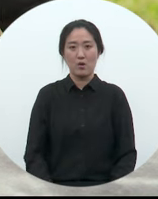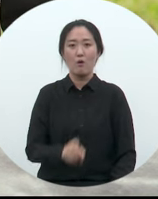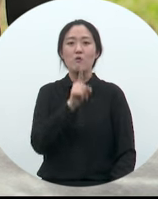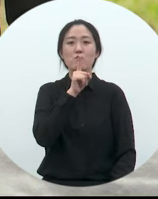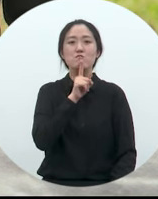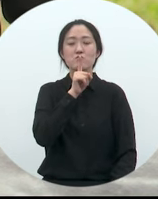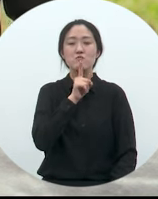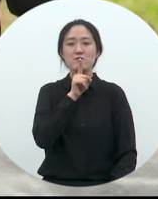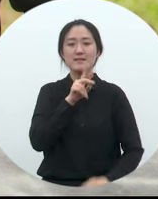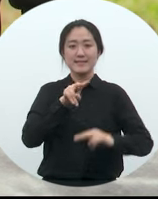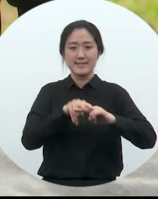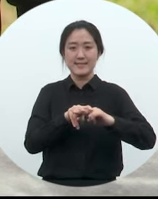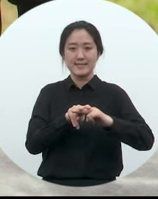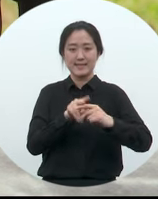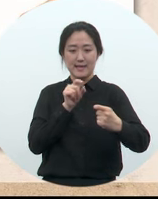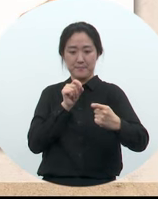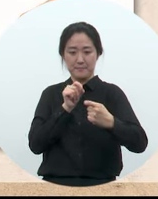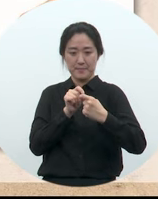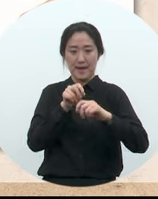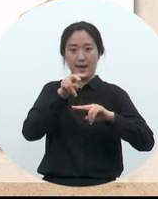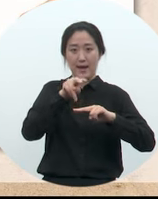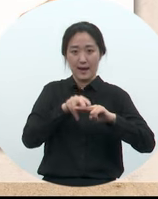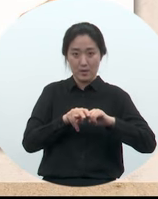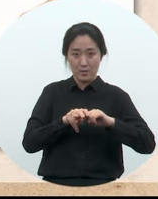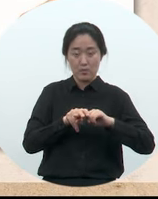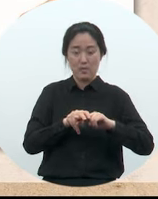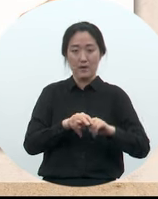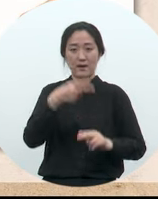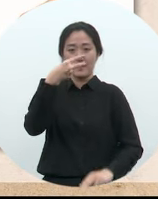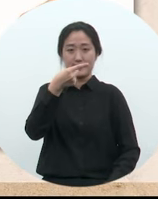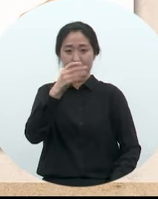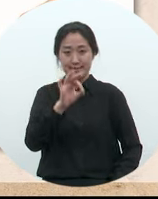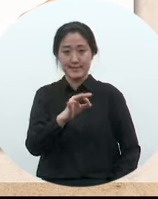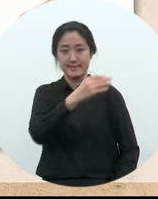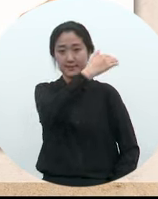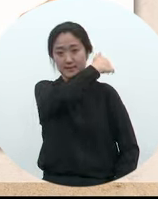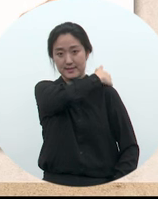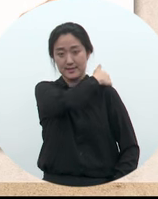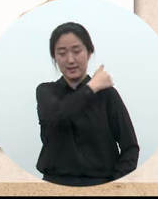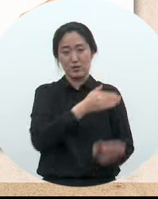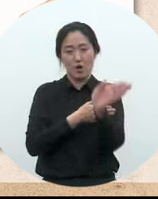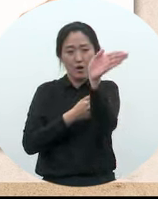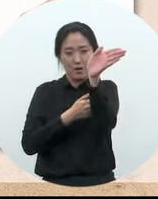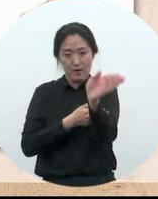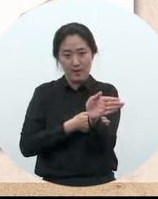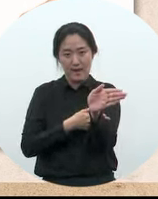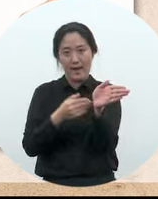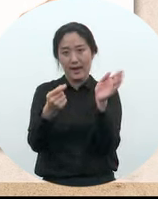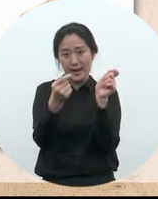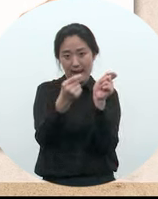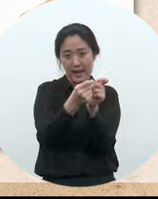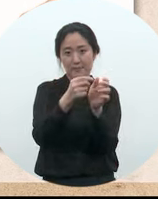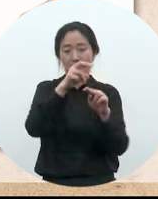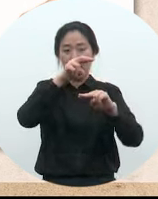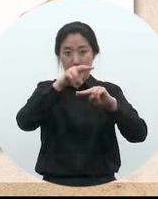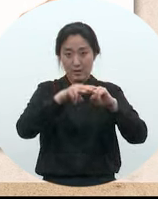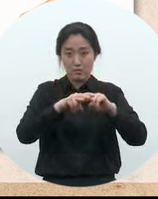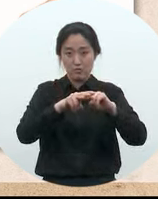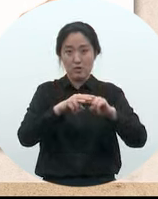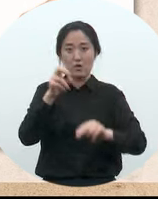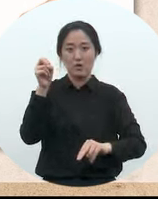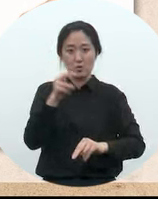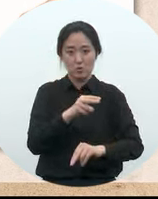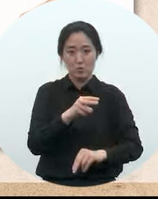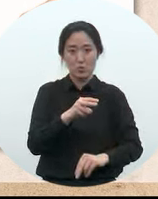때도 엉덩이를 의자에다가 바짝 붙이고요. 등 허리도 역시 등받이에 잘 붙이고,